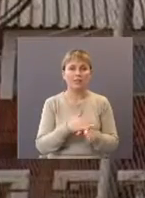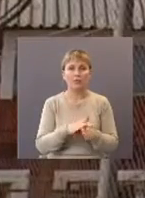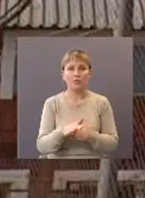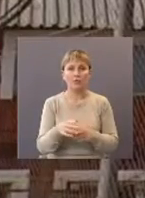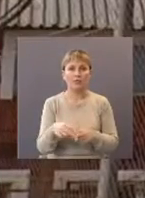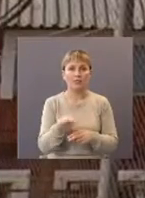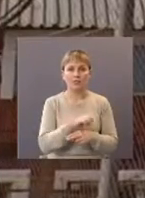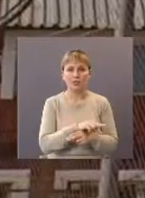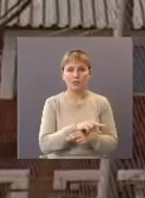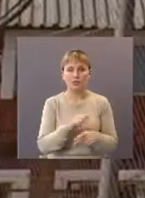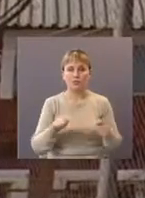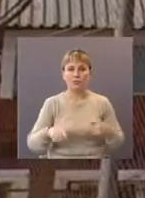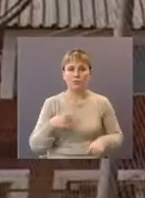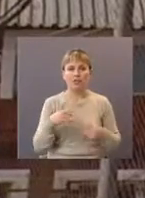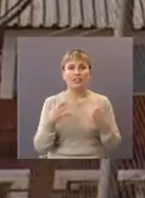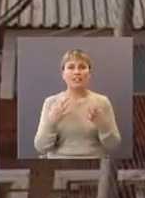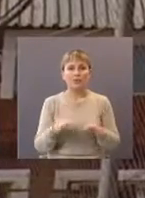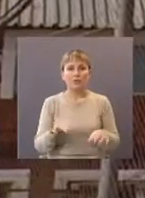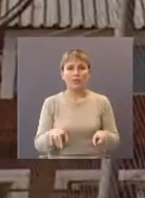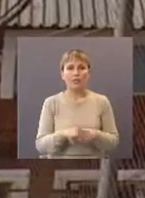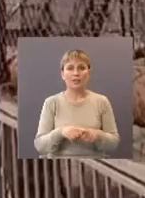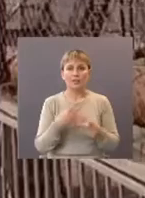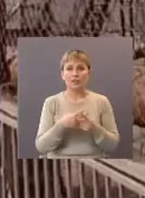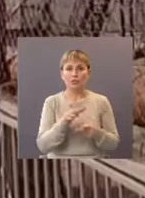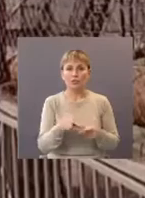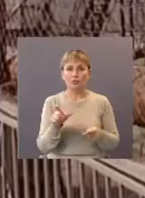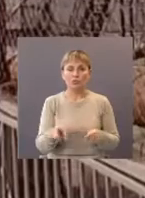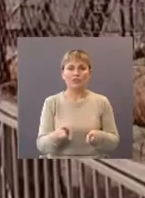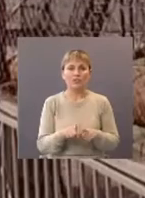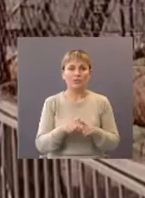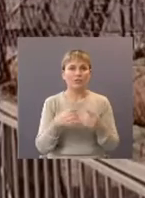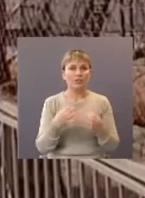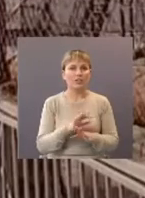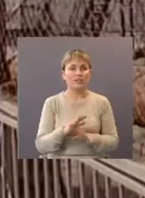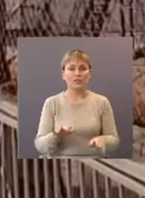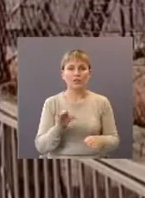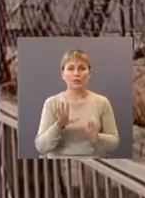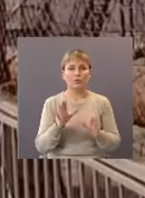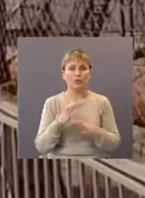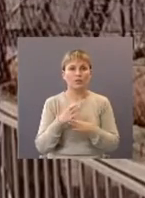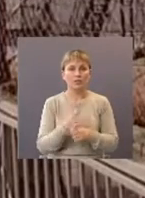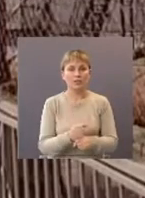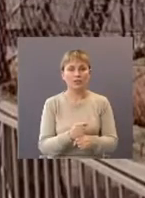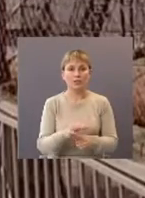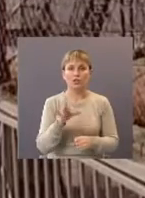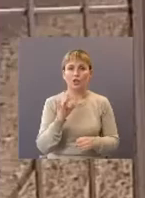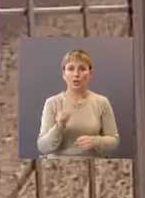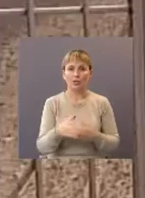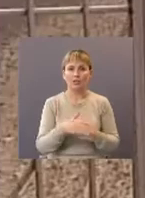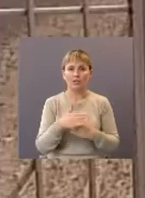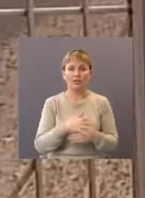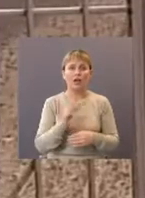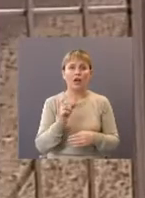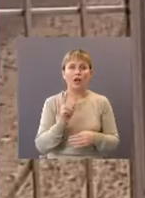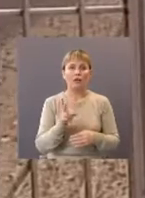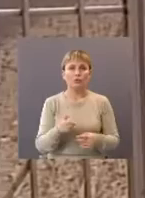возмещение ущерба. И на свободу такие заключенные все равно не выйдут. Им только сократят срок наказания. А вот кто